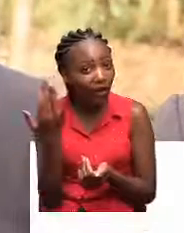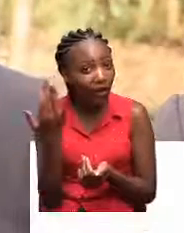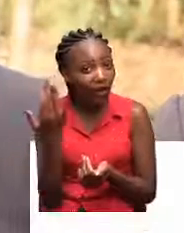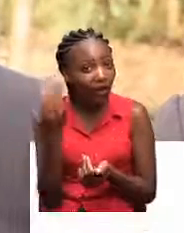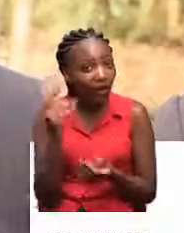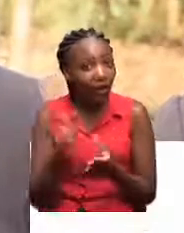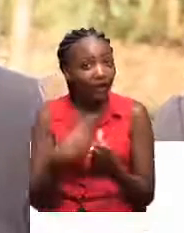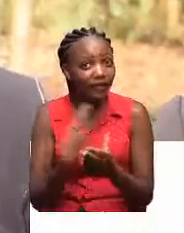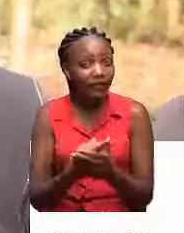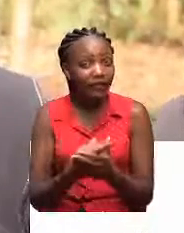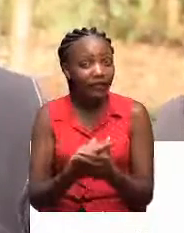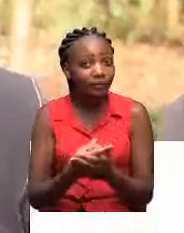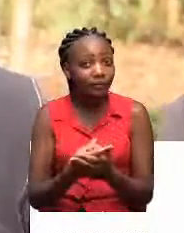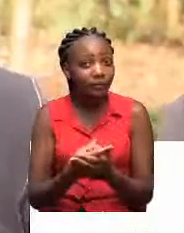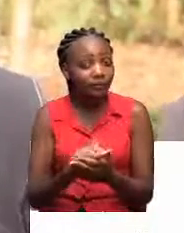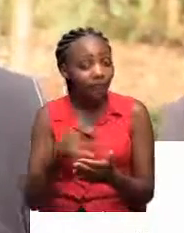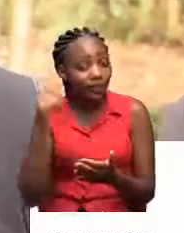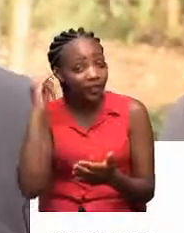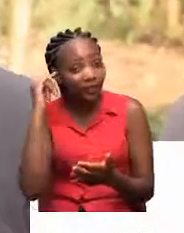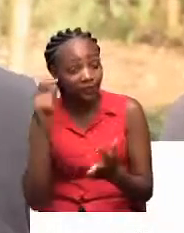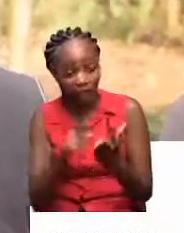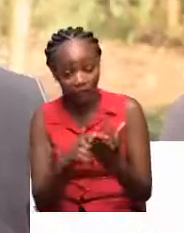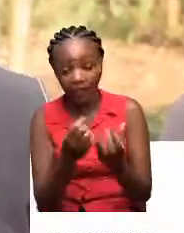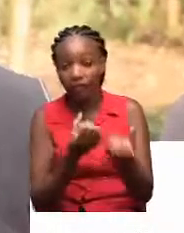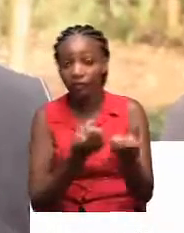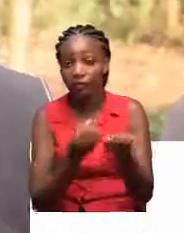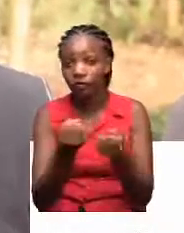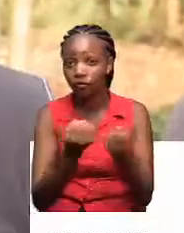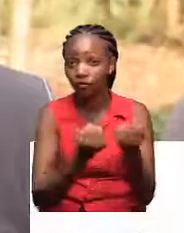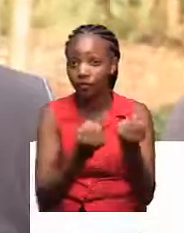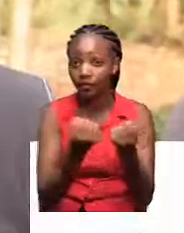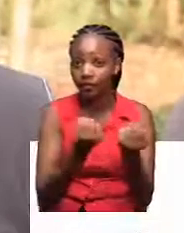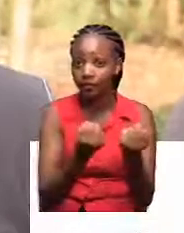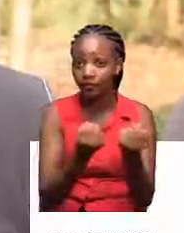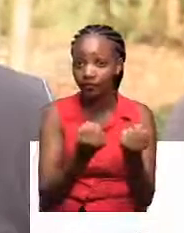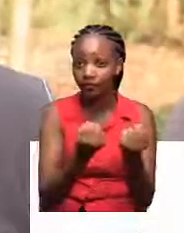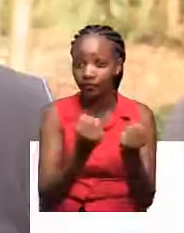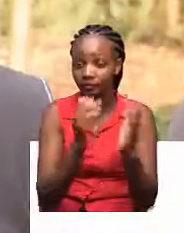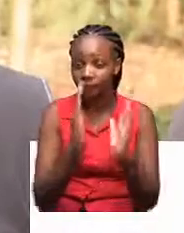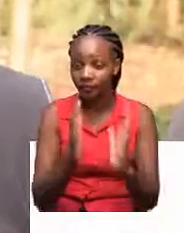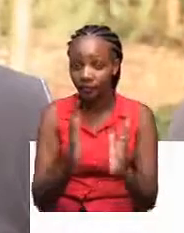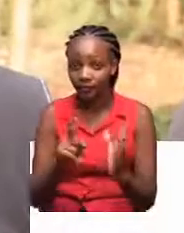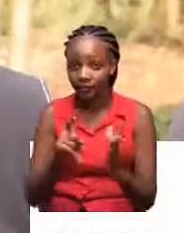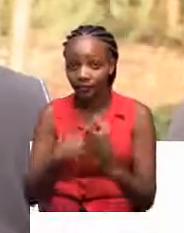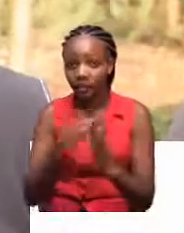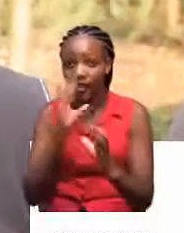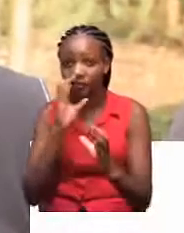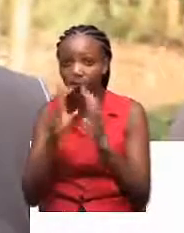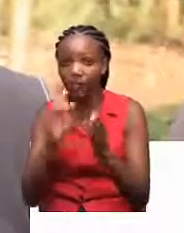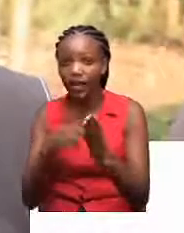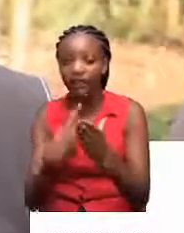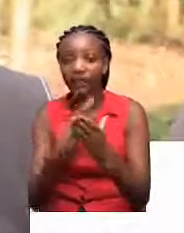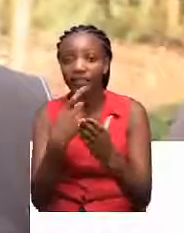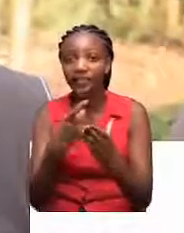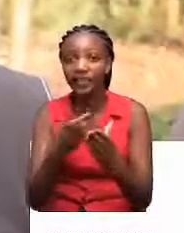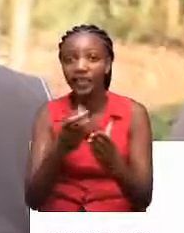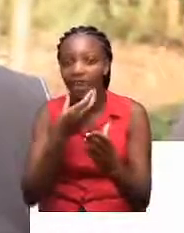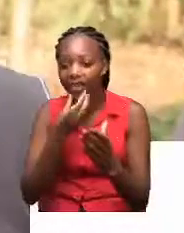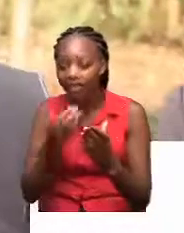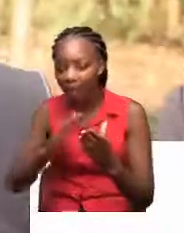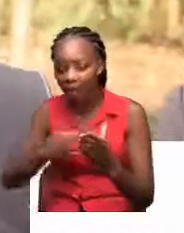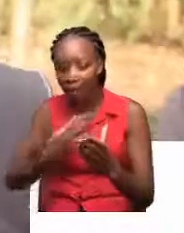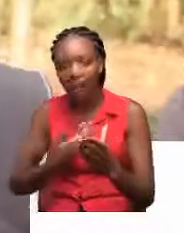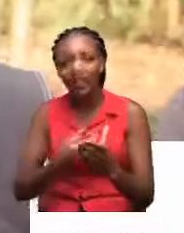akapata driver. Alikuwa na driver. Driver ndiye alimwambia huyu asatuaga dunia ameanguka kwa